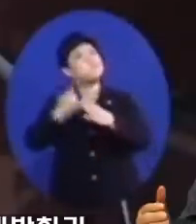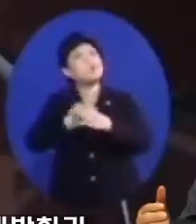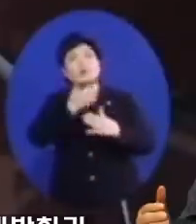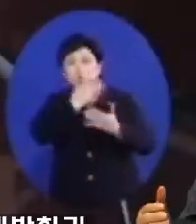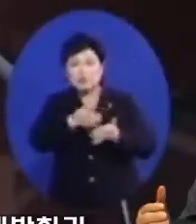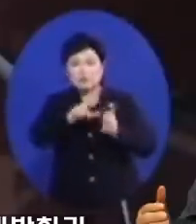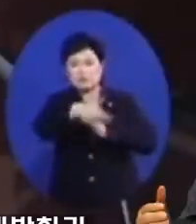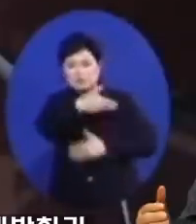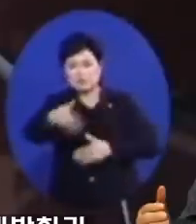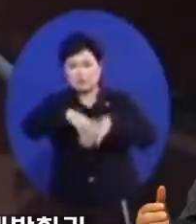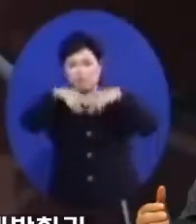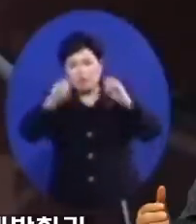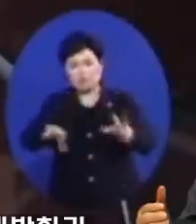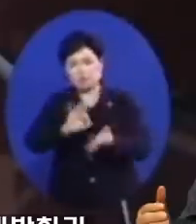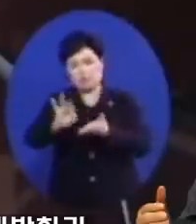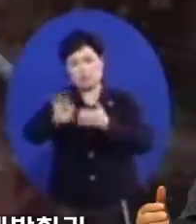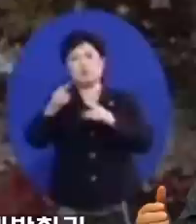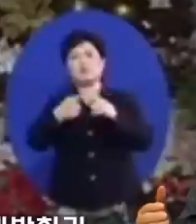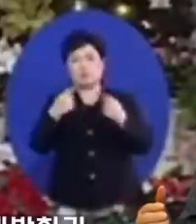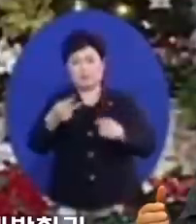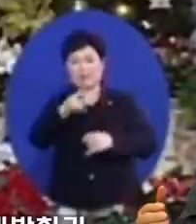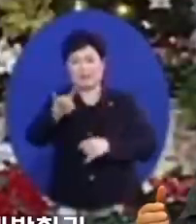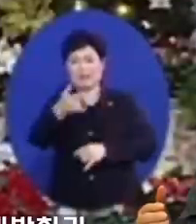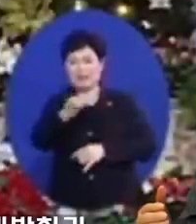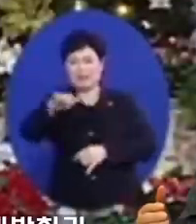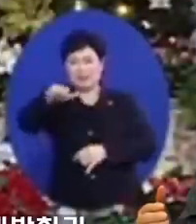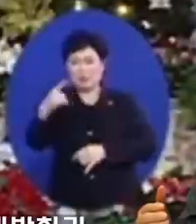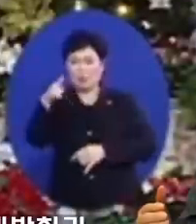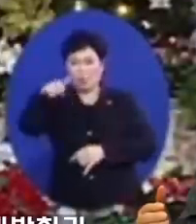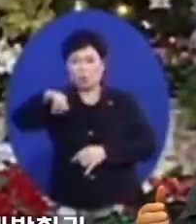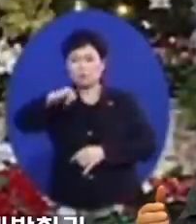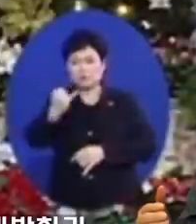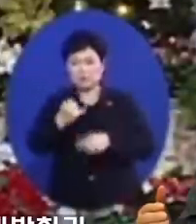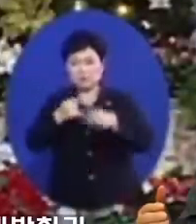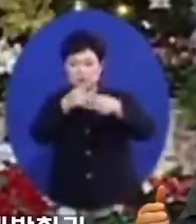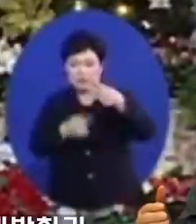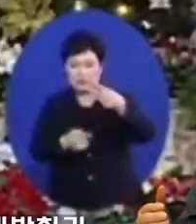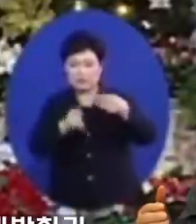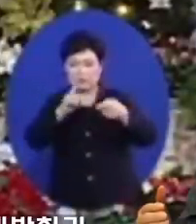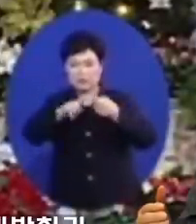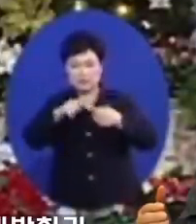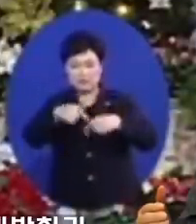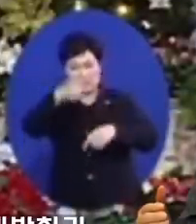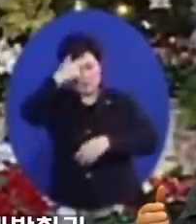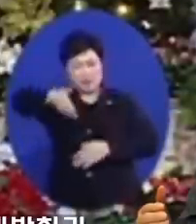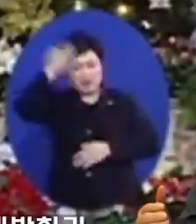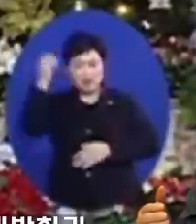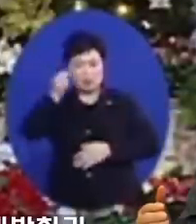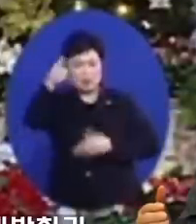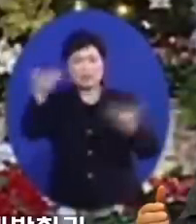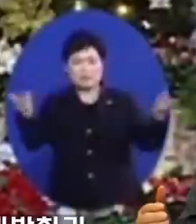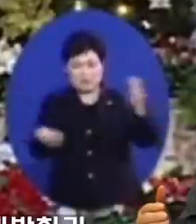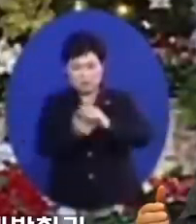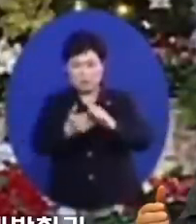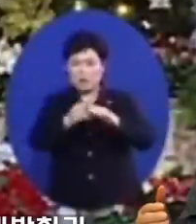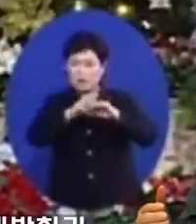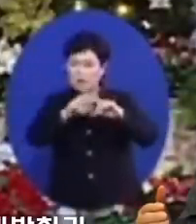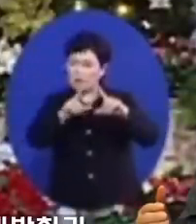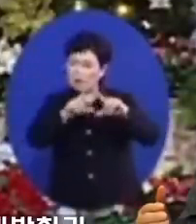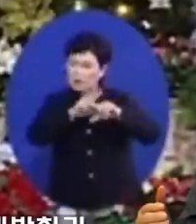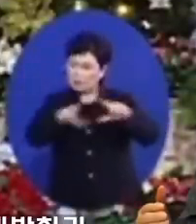세월을 헛송하게 되는 것입니다. 데니 콕스에 의하면 이 세 요소는 과거 위대한 일을 이룬 사람들이 공통적으로